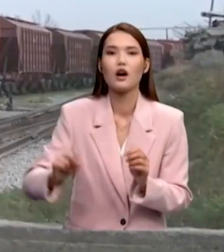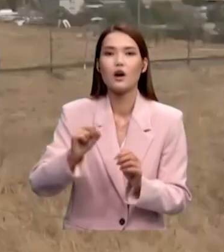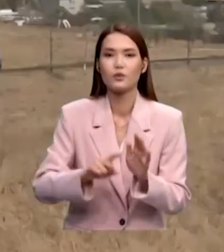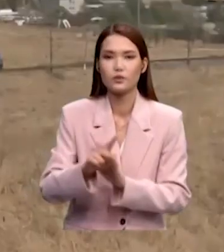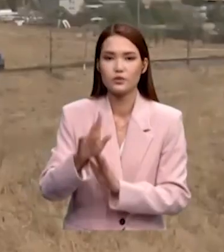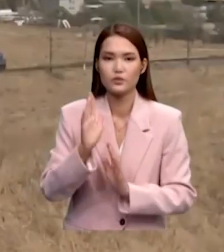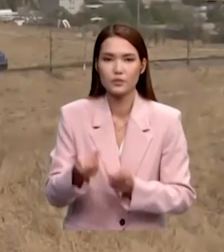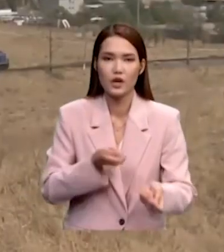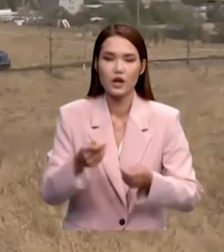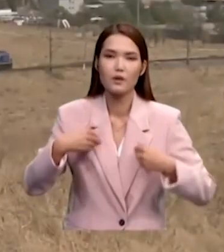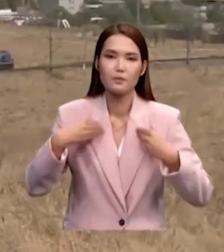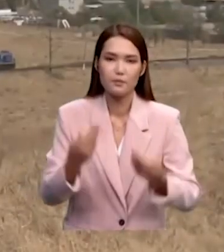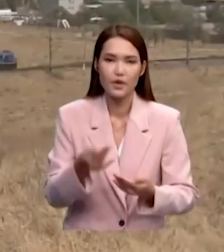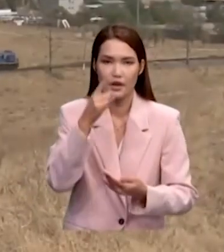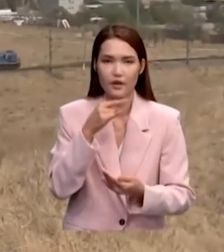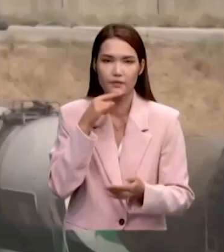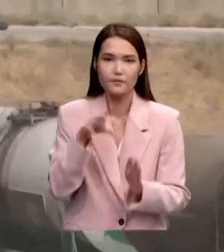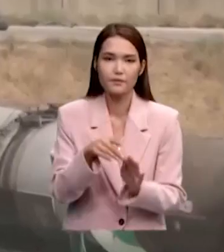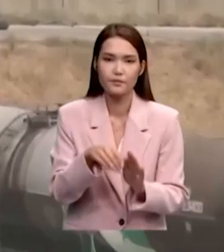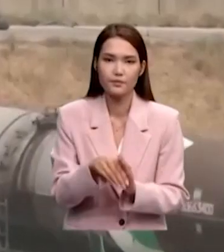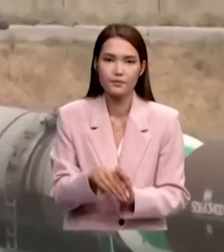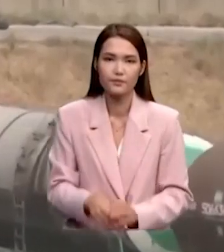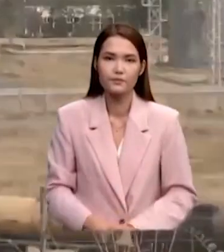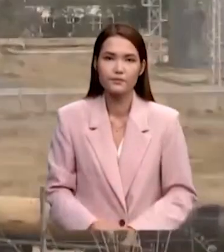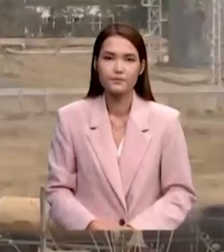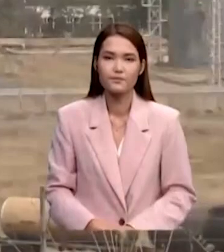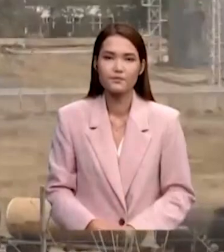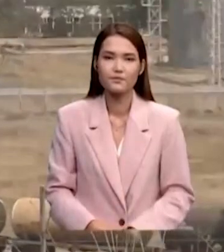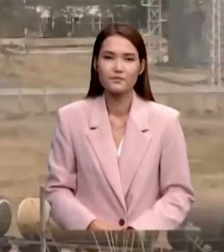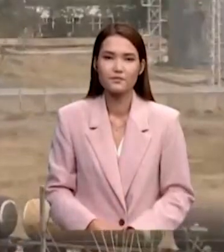на ней казахстанцы смогут ее и приобрести. Путагос Марабаева, Атамикен Бизнес.